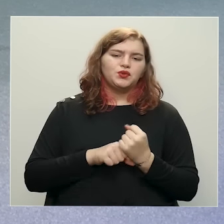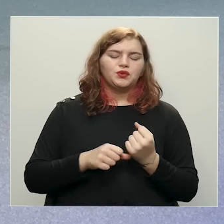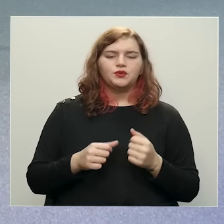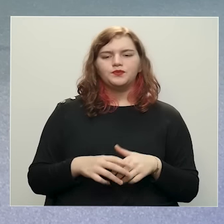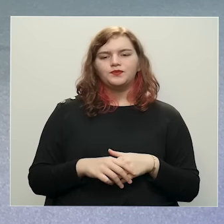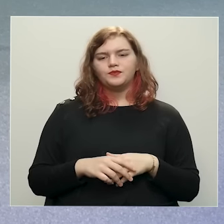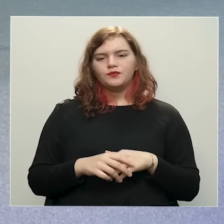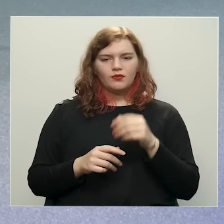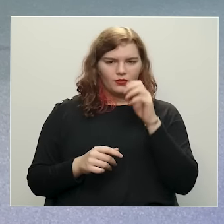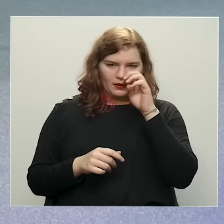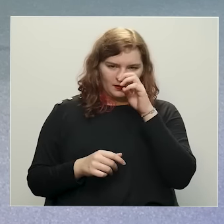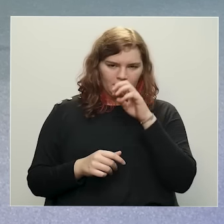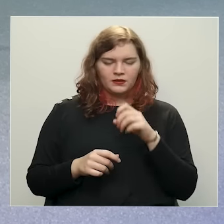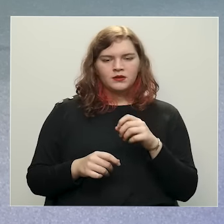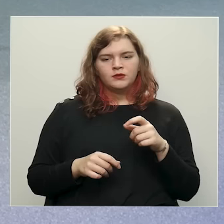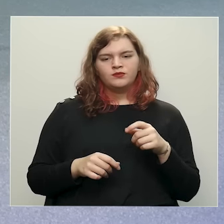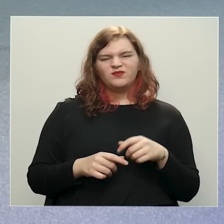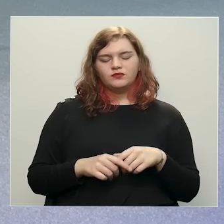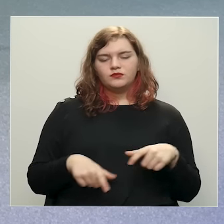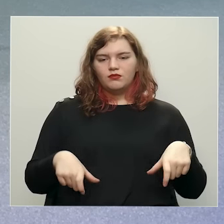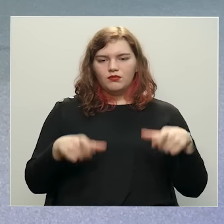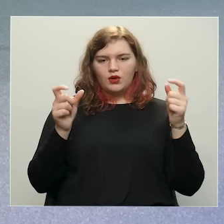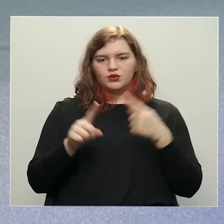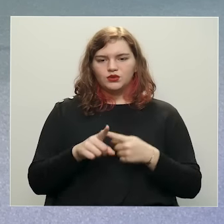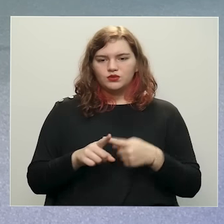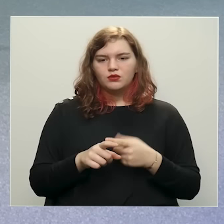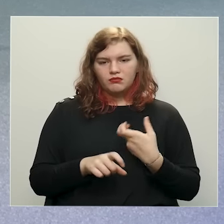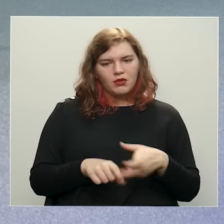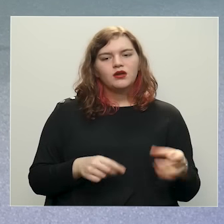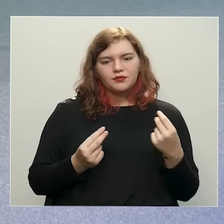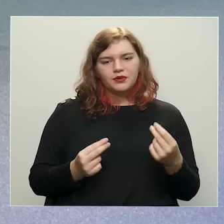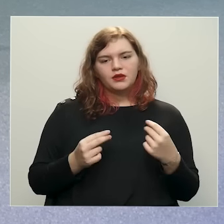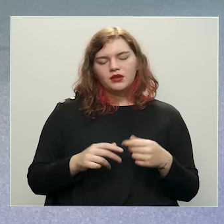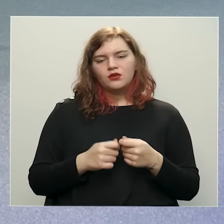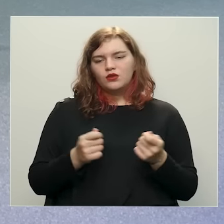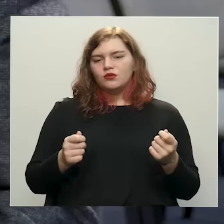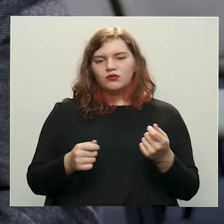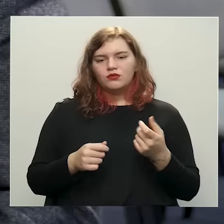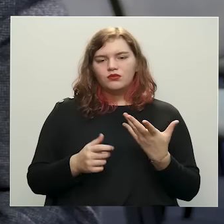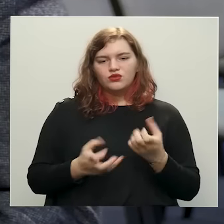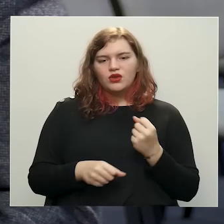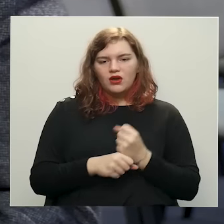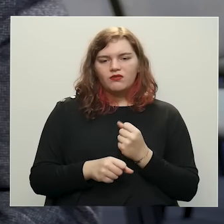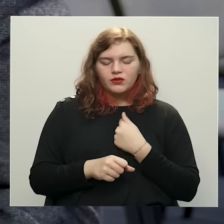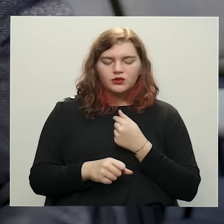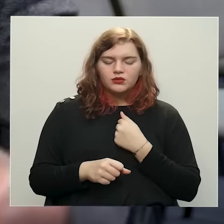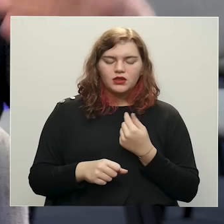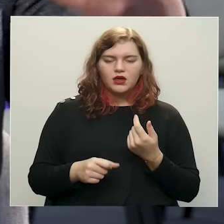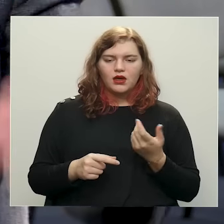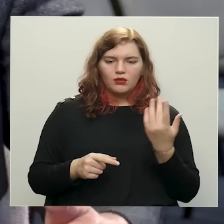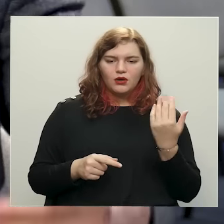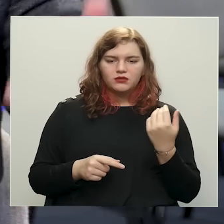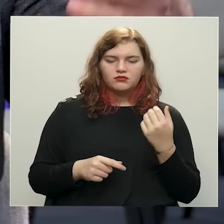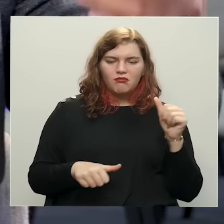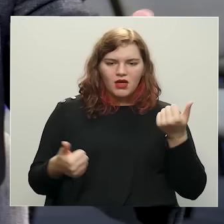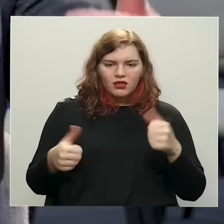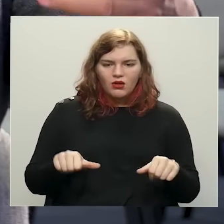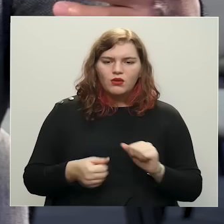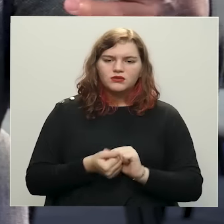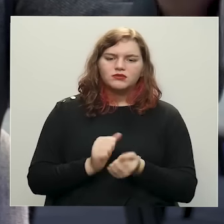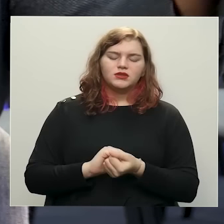Da, am la pus blocuri, la punct... Sudurile, la blocuri sudurile, da, s-au făcut bine care în caz sunt de cutremur? Făcute, da, da, care sunt făcute pe structură de betoane,